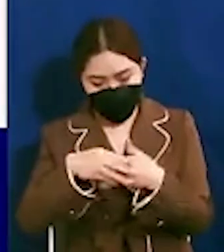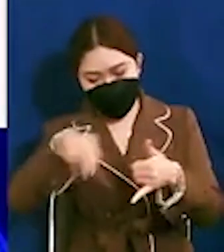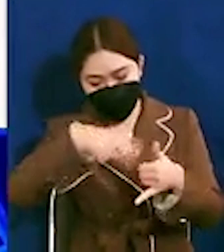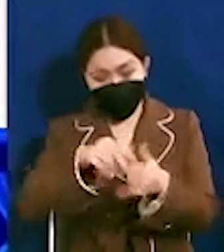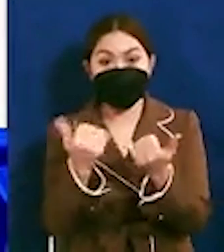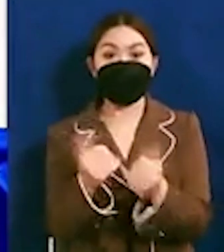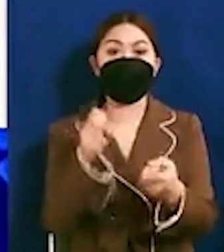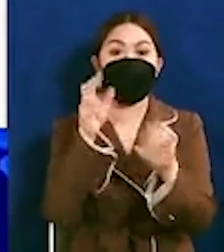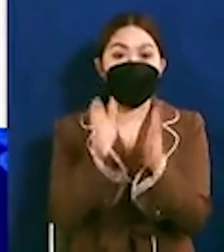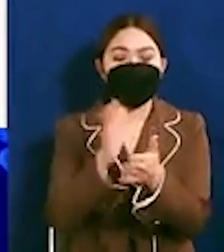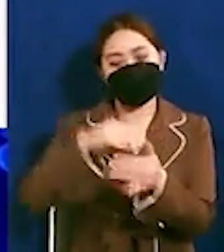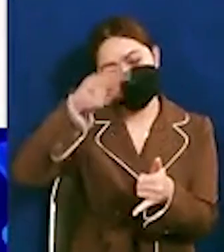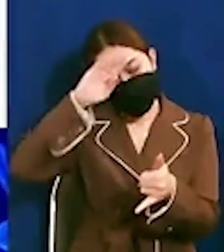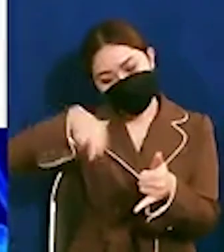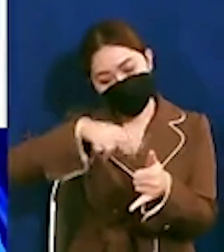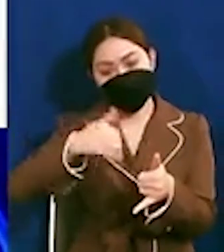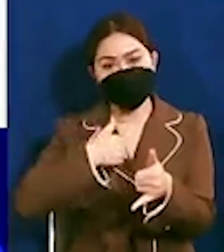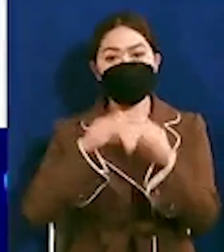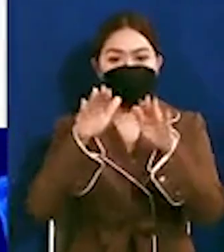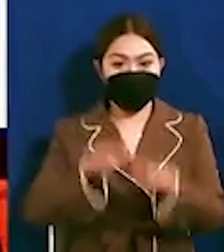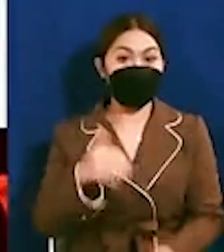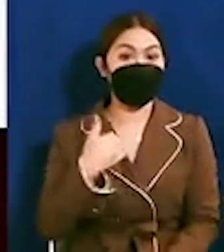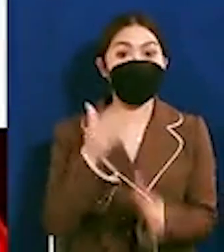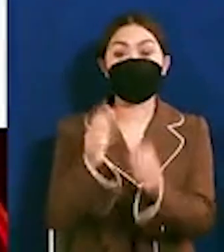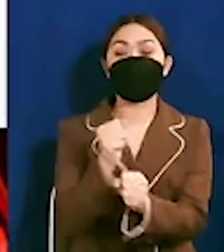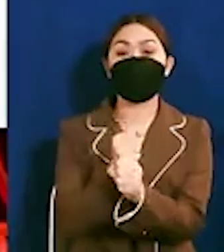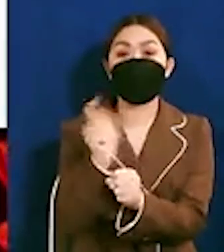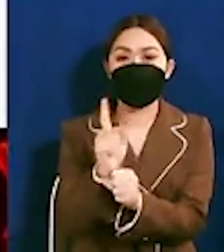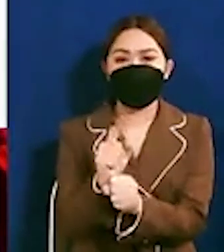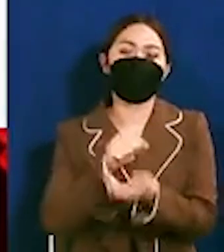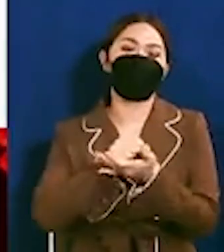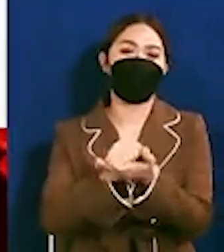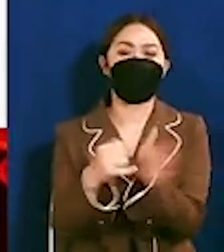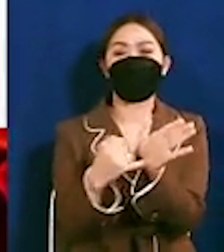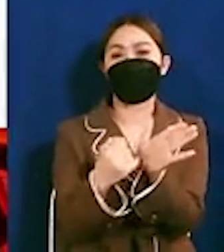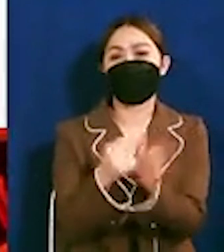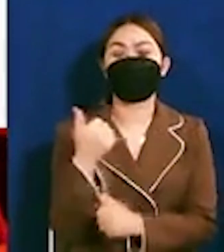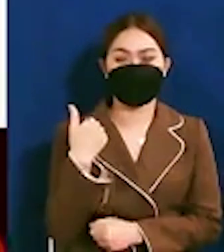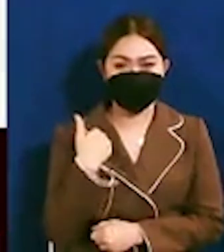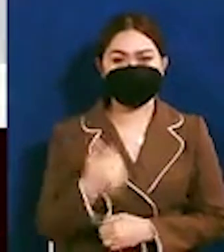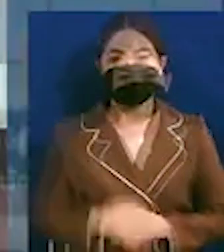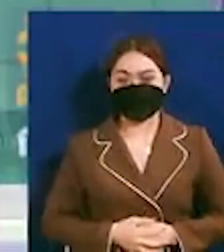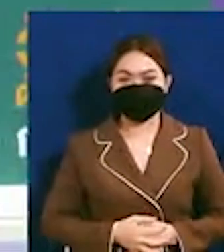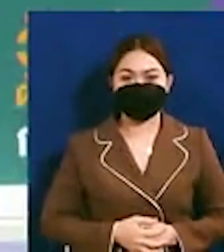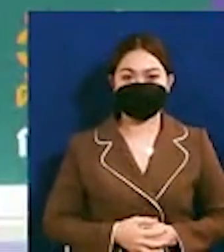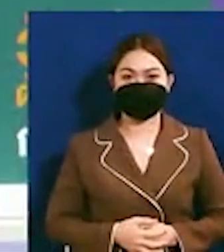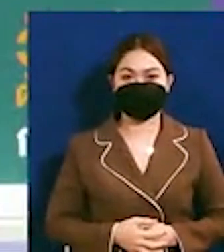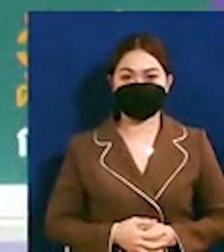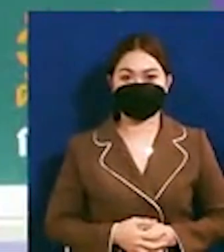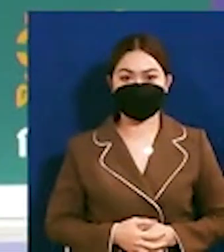ที่ลดปริมาณการจดอาทิ VRลงก็จะทำให้คนเข้าถึงบริการได้มากขึ้นนะครับ